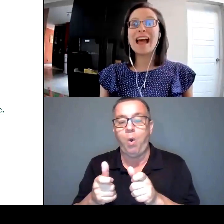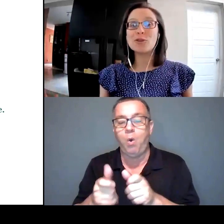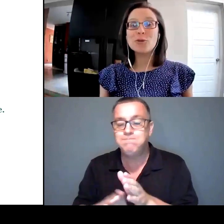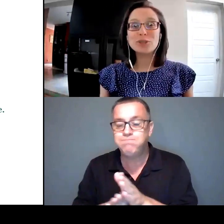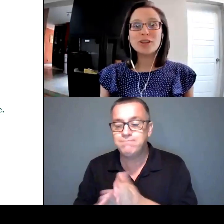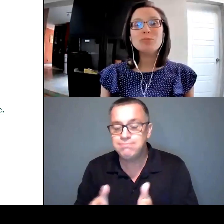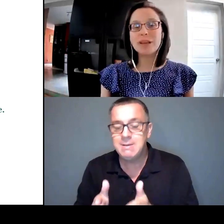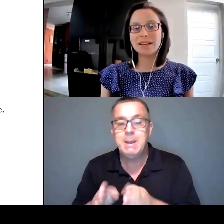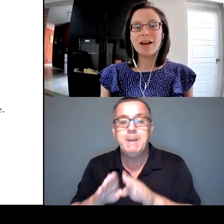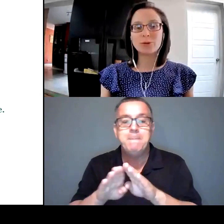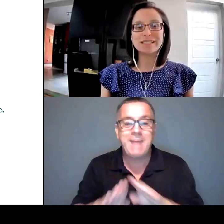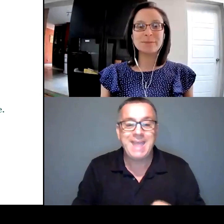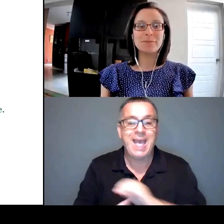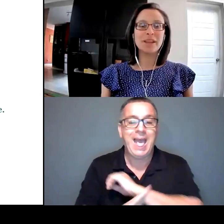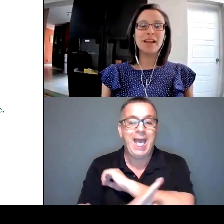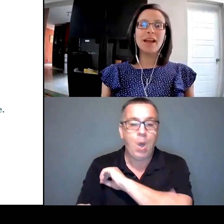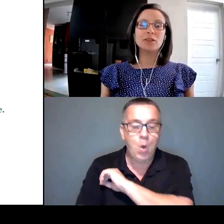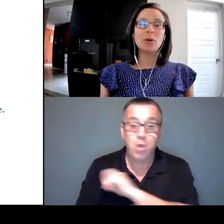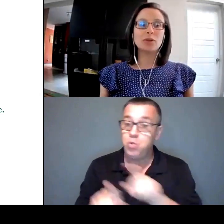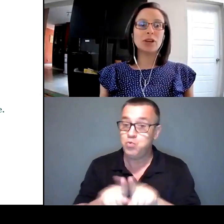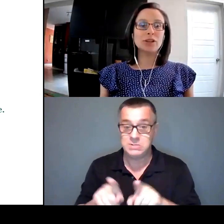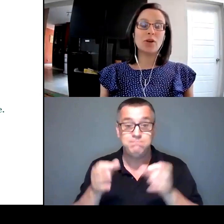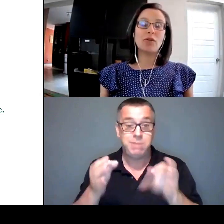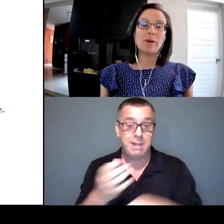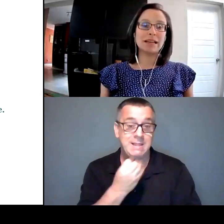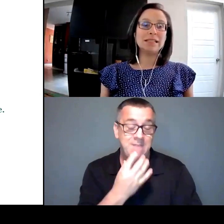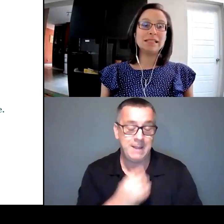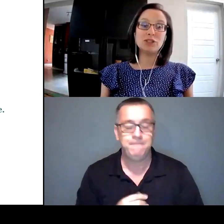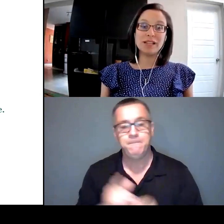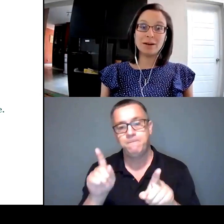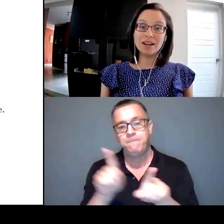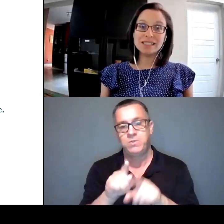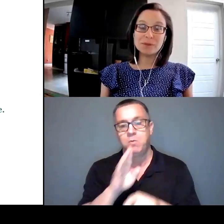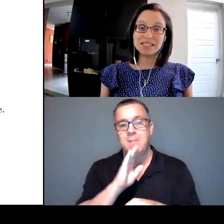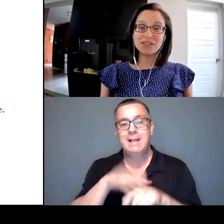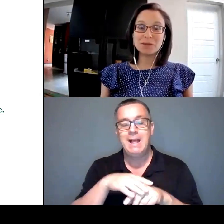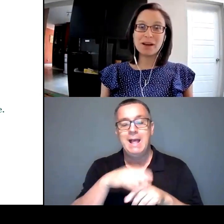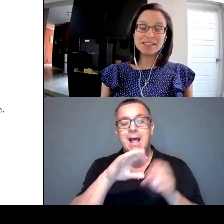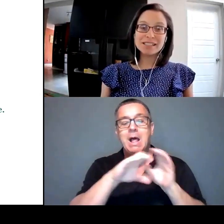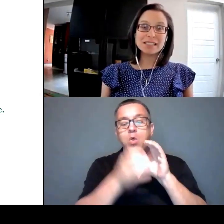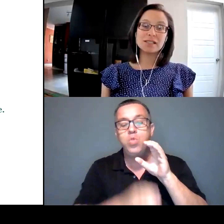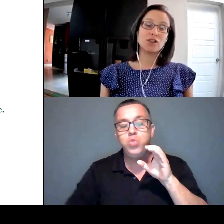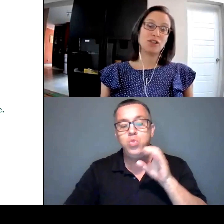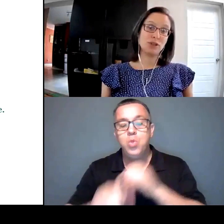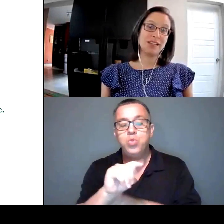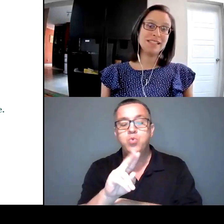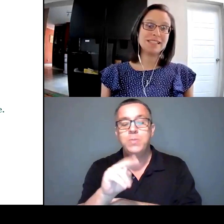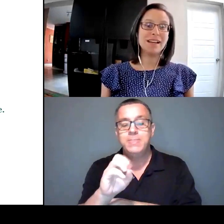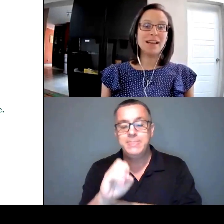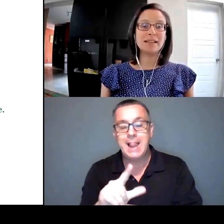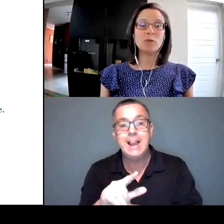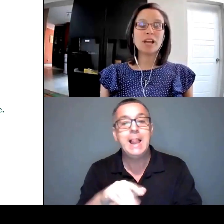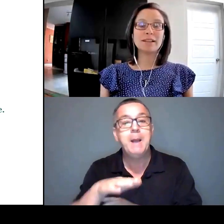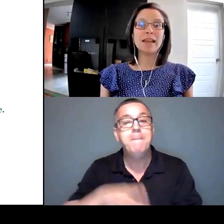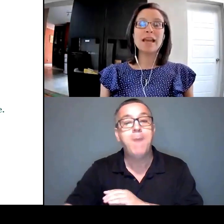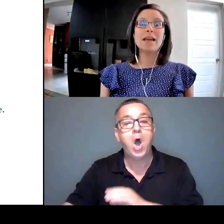printemps, à l'automne, puis à l'hiver aussi. Donc, on va parler des tunnels bas spécifiquement. Ça, c'est ce que j'utilise